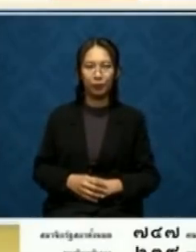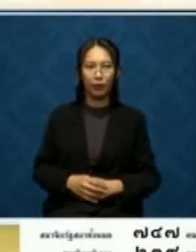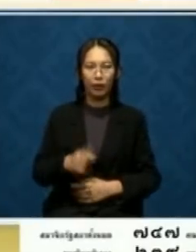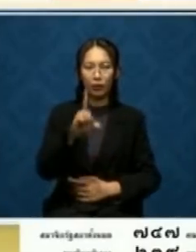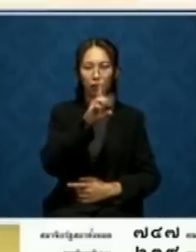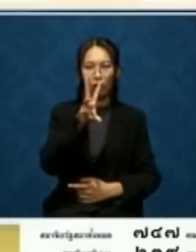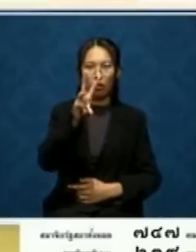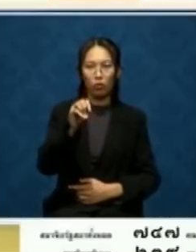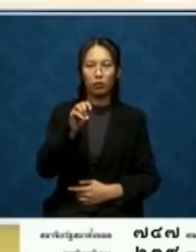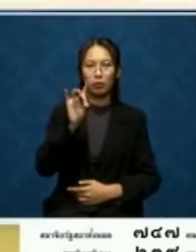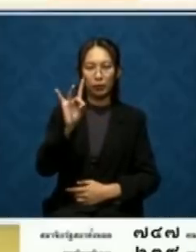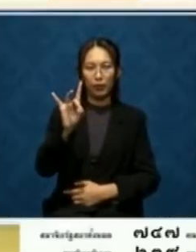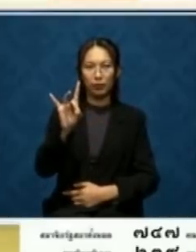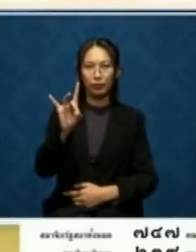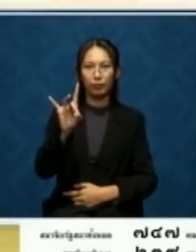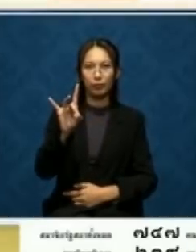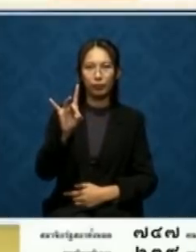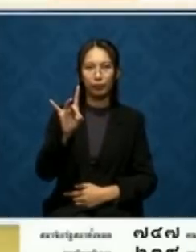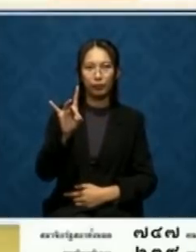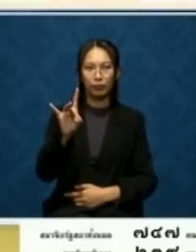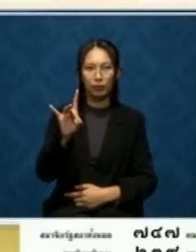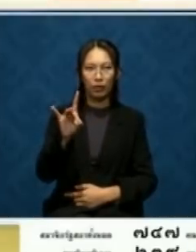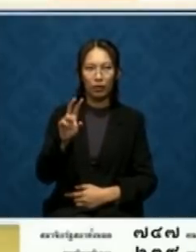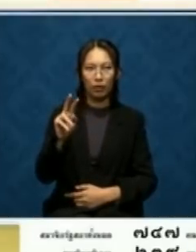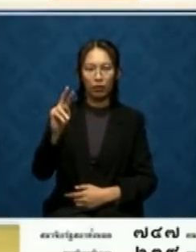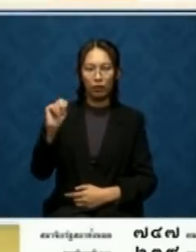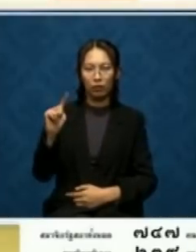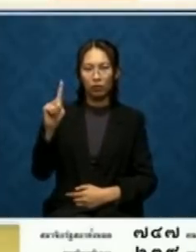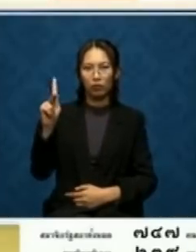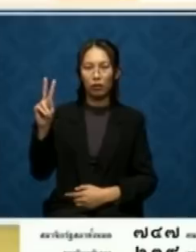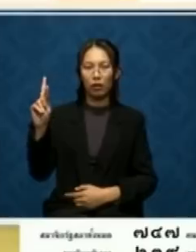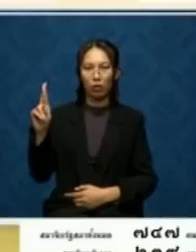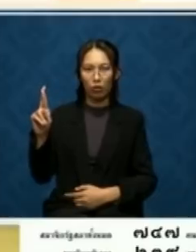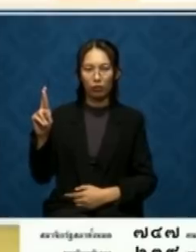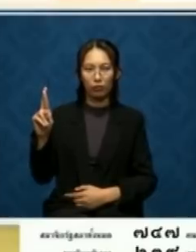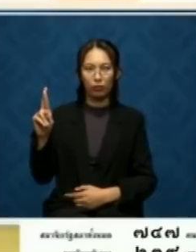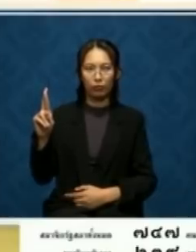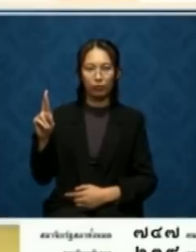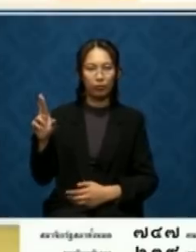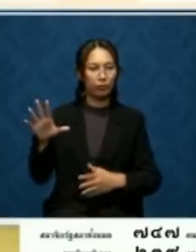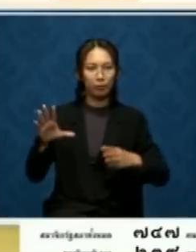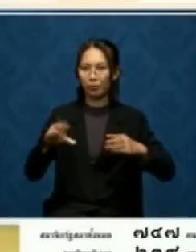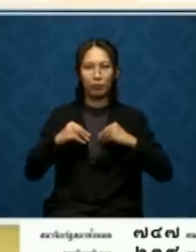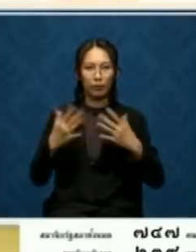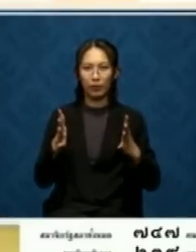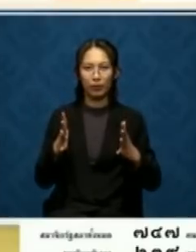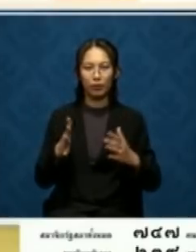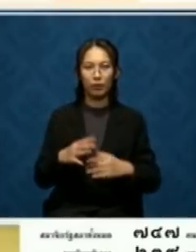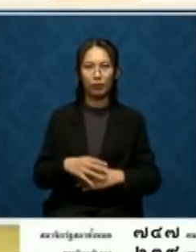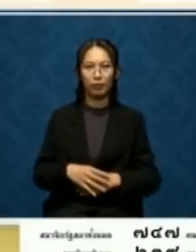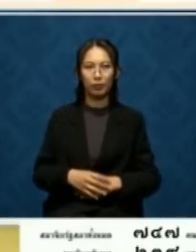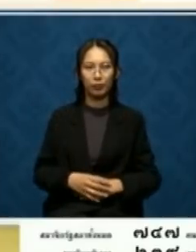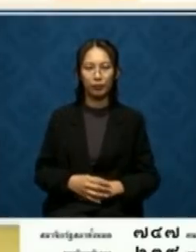นี้มาเกือบ 30 แล้ว29แล้วนะคะก็เรียกว่าขยับเข้าไปใกล้มากขึ้นเพราะฉะนั้นไหนๆพูดถึงแล้วก็ไปถึงตำแหน่ง